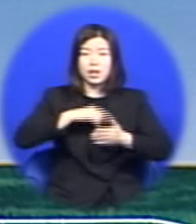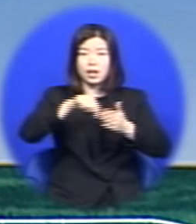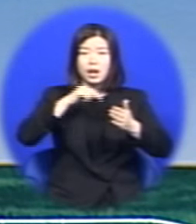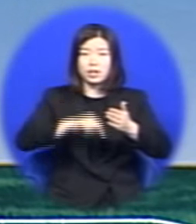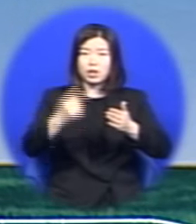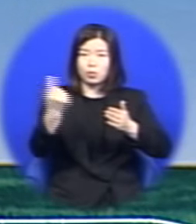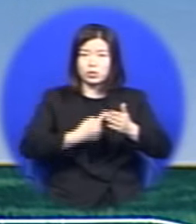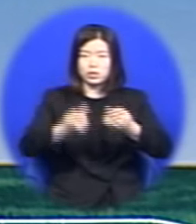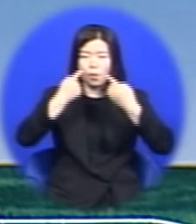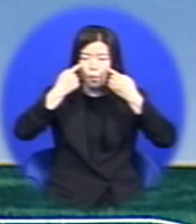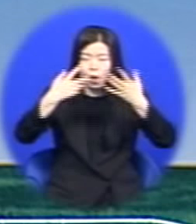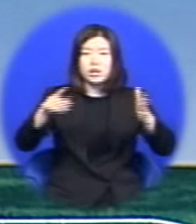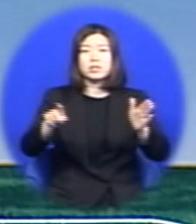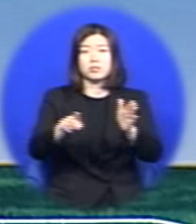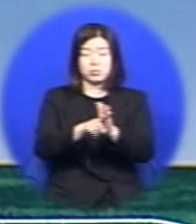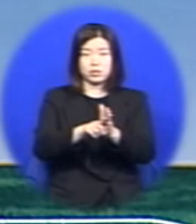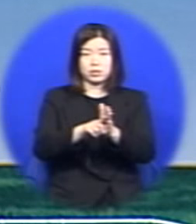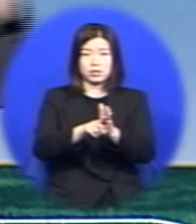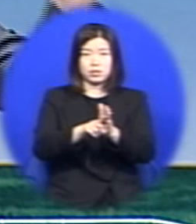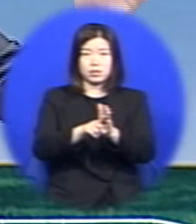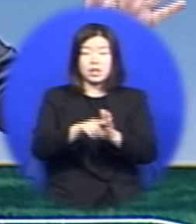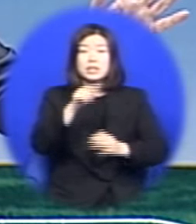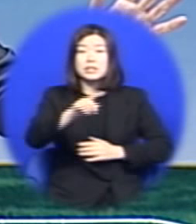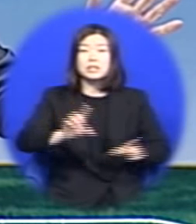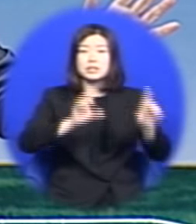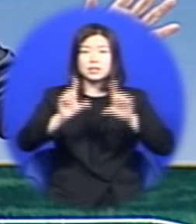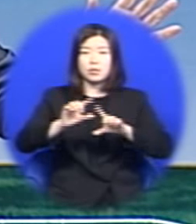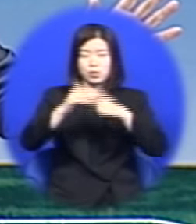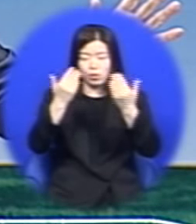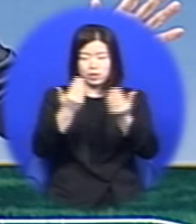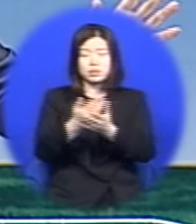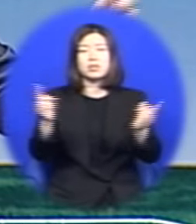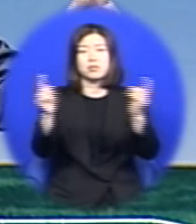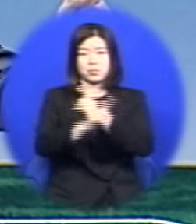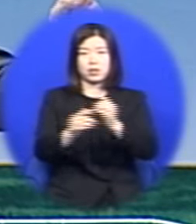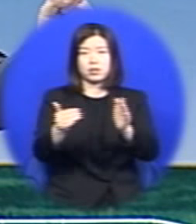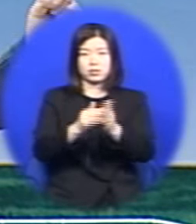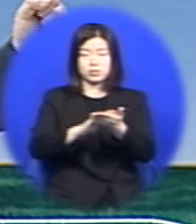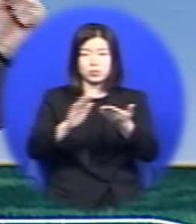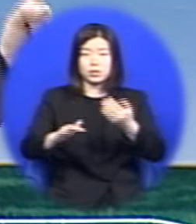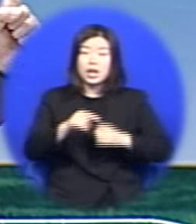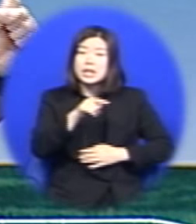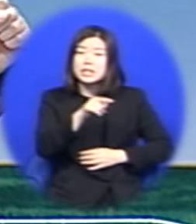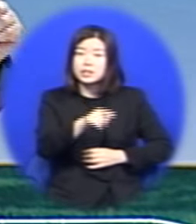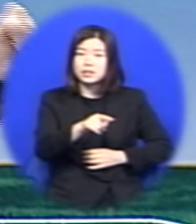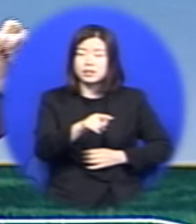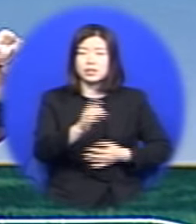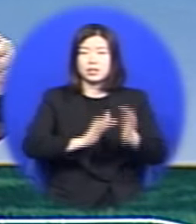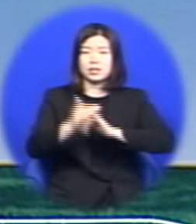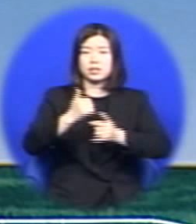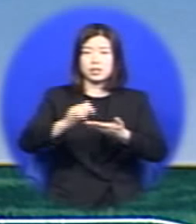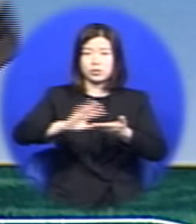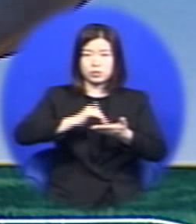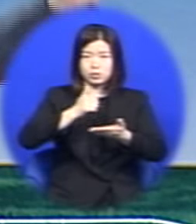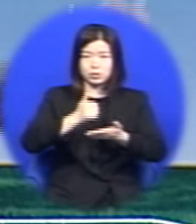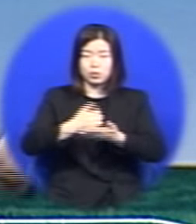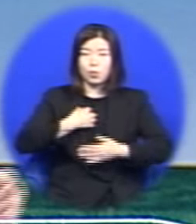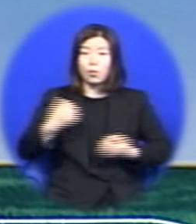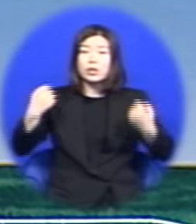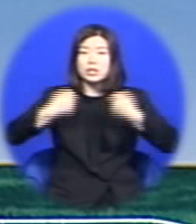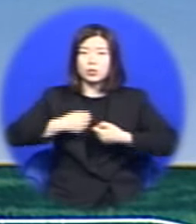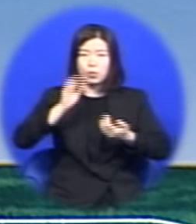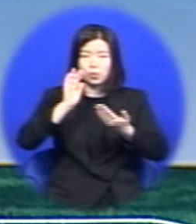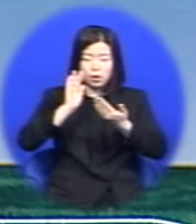확실히 믿어지면서 그의 삶이 바뀐 거예요. 그리고 그는 예수 그리스도로 옷 입고 그 남은